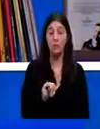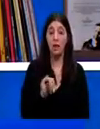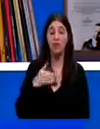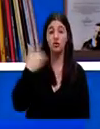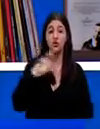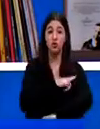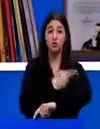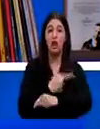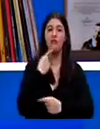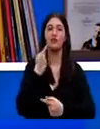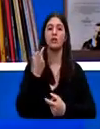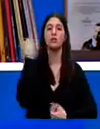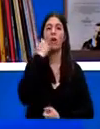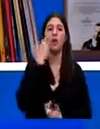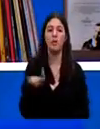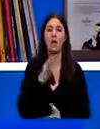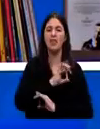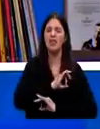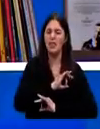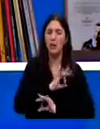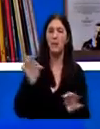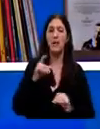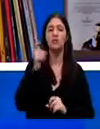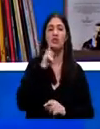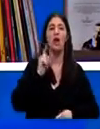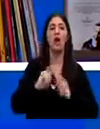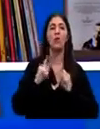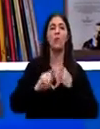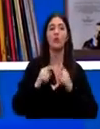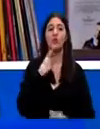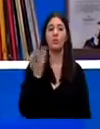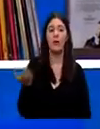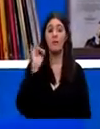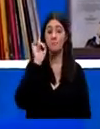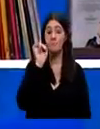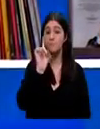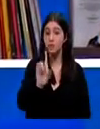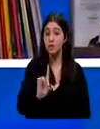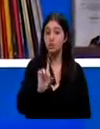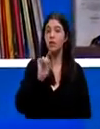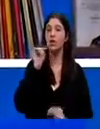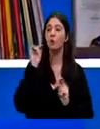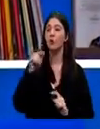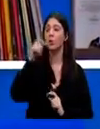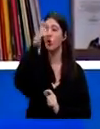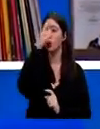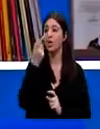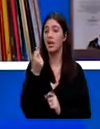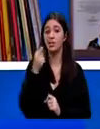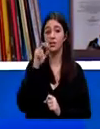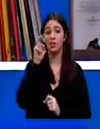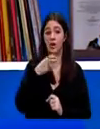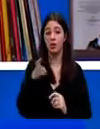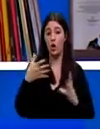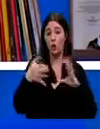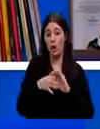dış güçler lafı palavra, tamamen yanlış ekonomi politikalarıdır bu. Bir, bu Türk lirası kur